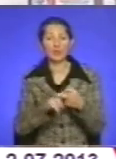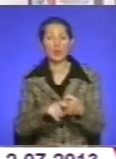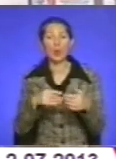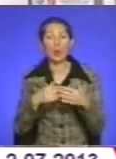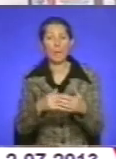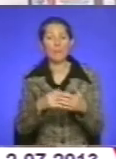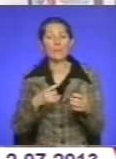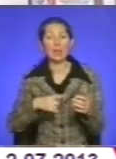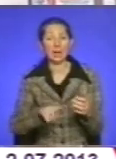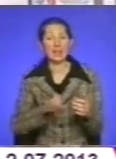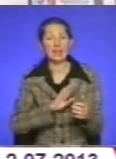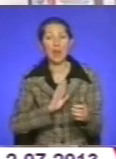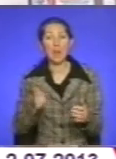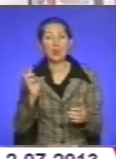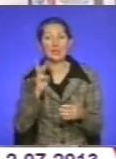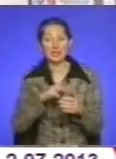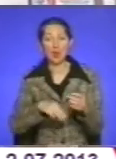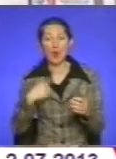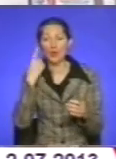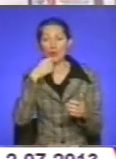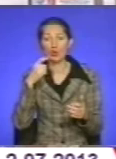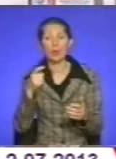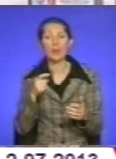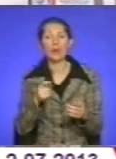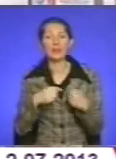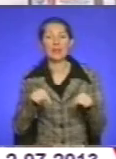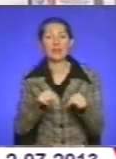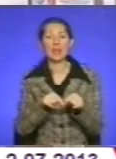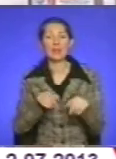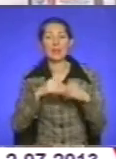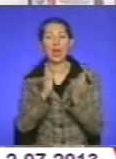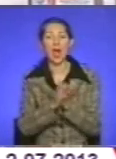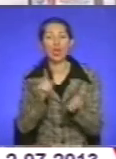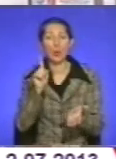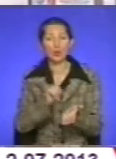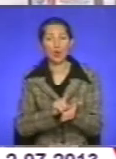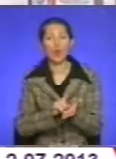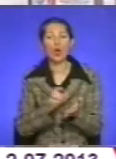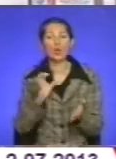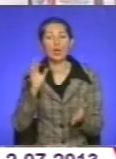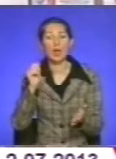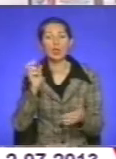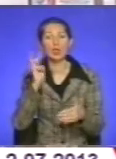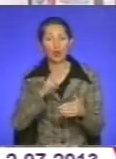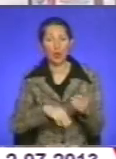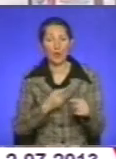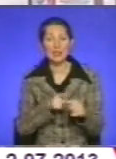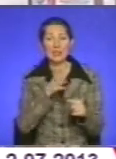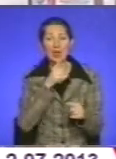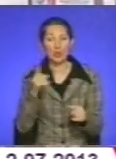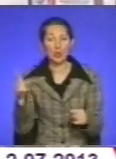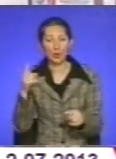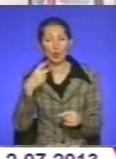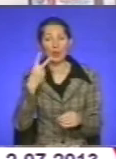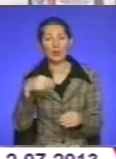були застрахованими особами в системі загальнообов'язкового державного соціального страхування. І цей період, тобто тих 126